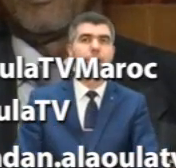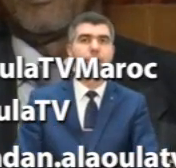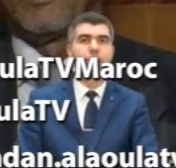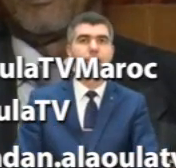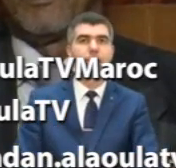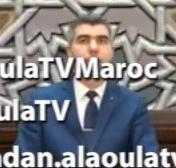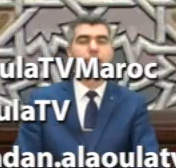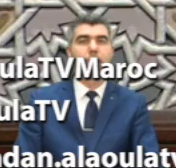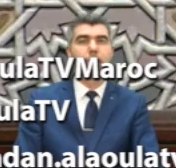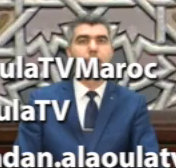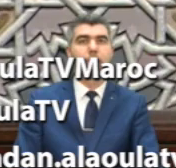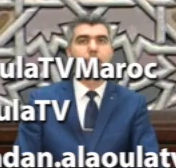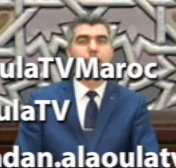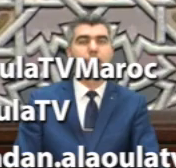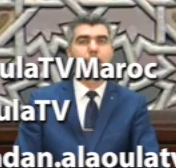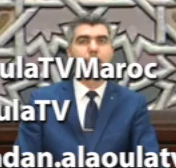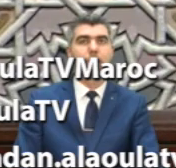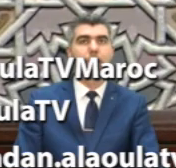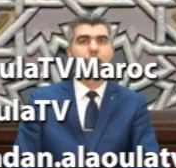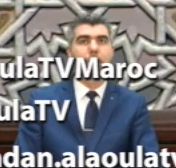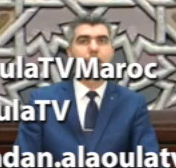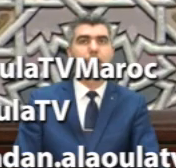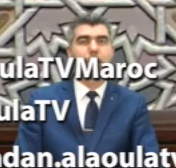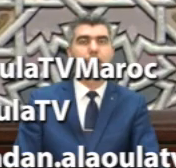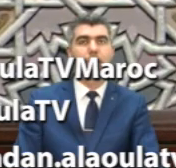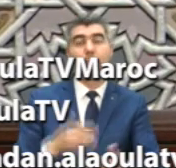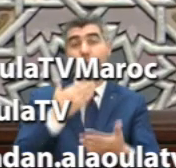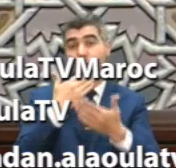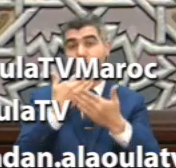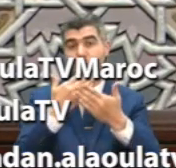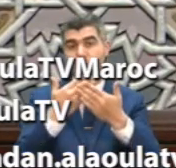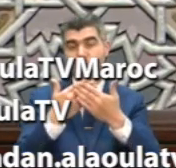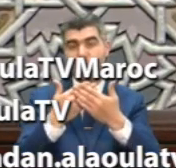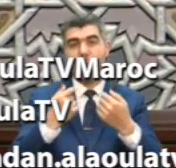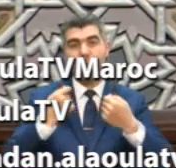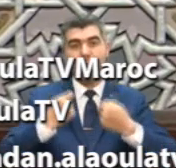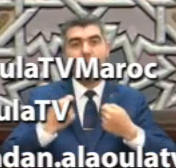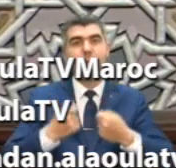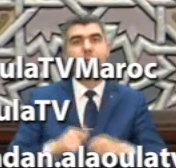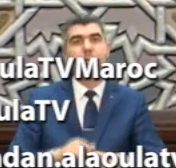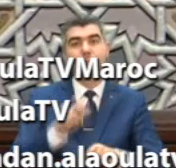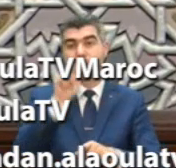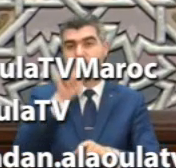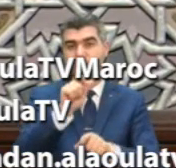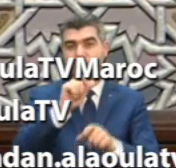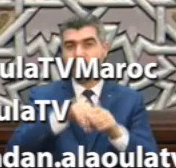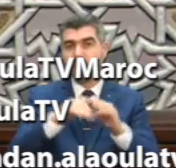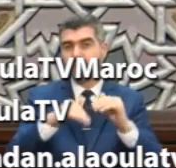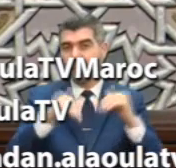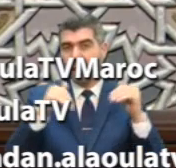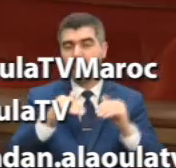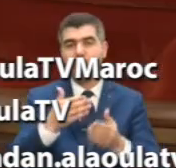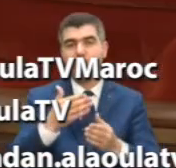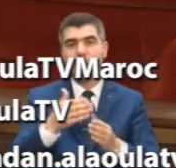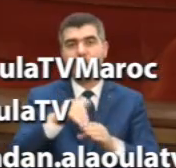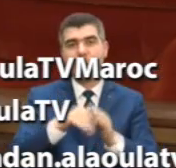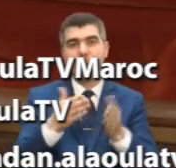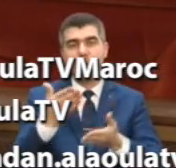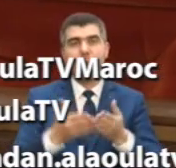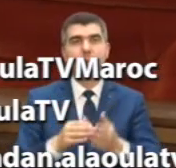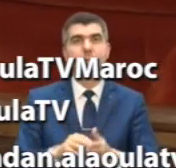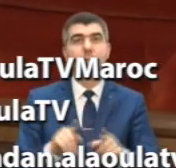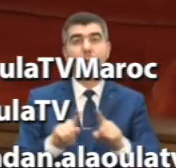تفضل السيد الوزير. شكرا سيد الرئيس. السيد نائب محترم،